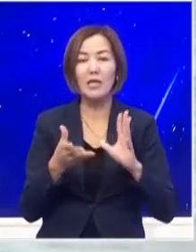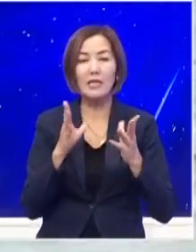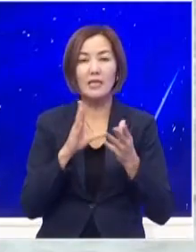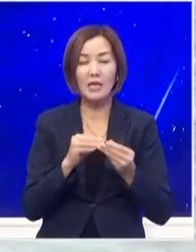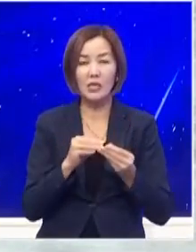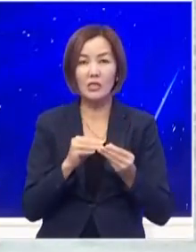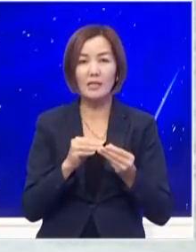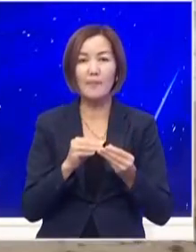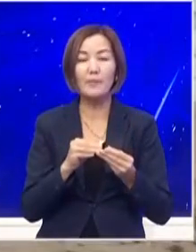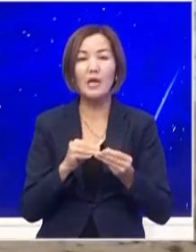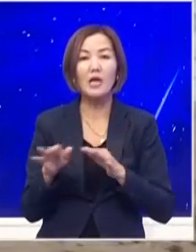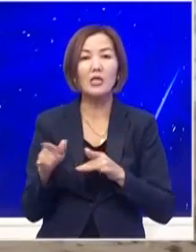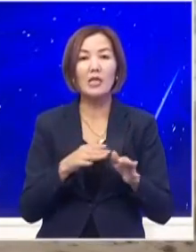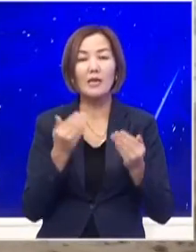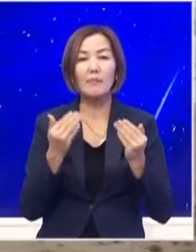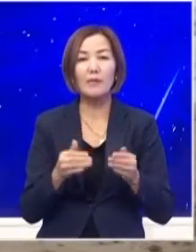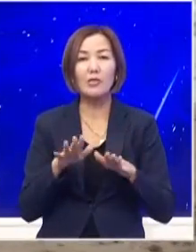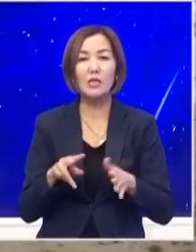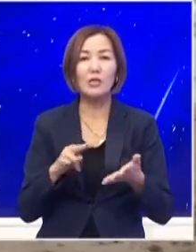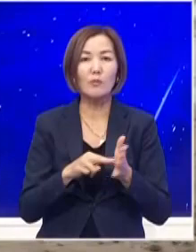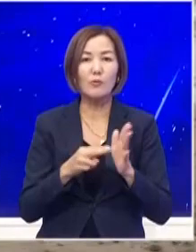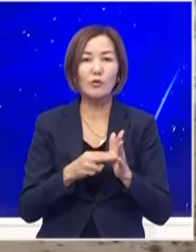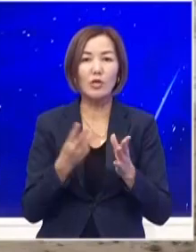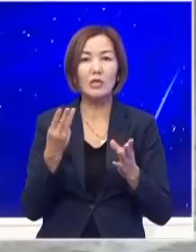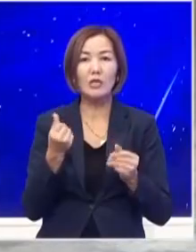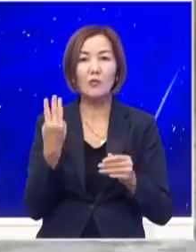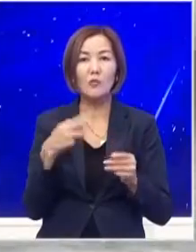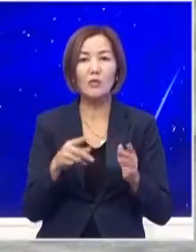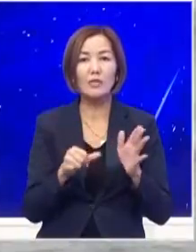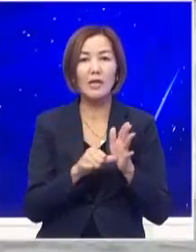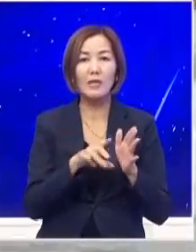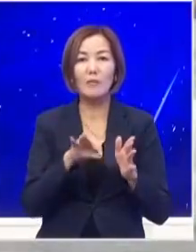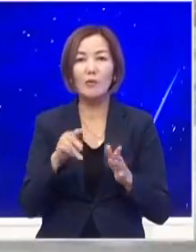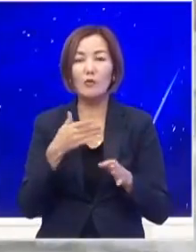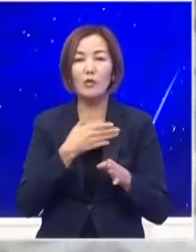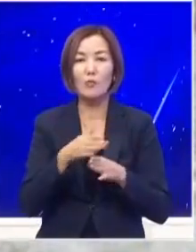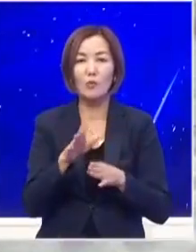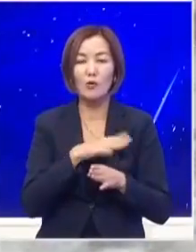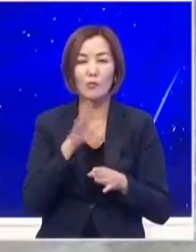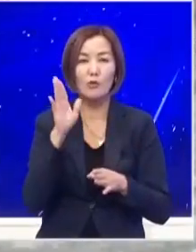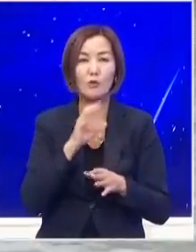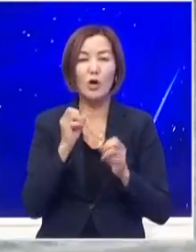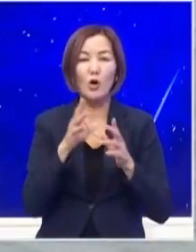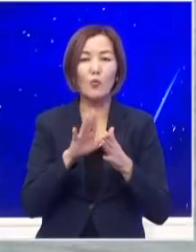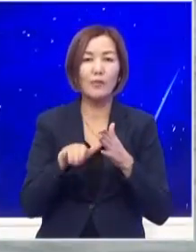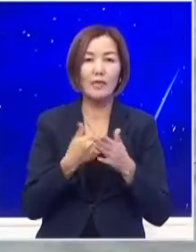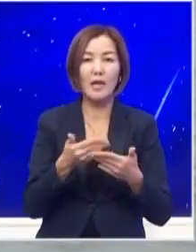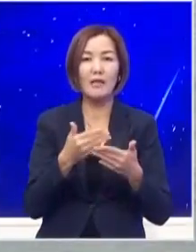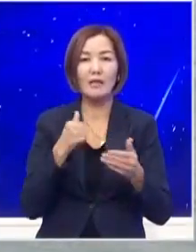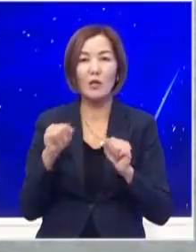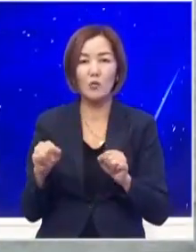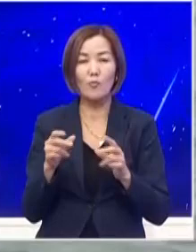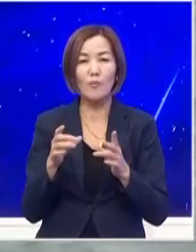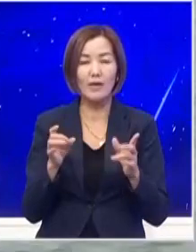нәтижесі екенін айтады. Ондай шараларға биыл жергілікті бюджеттен 36 миллион теңге қаражат бөлініпті. Судағы қауіптің алдын